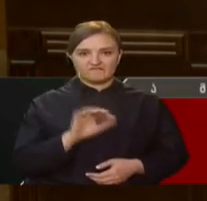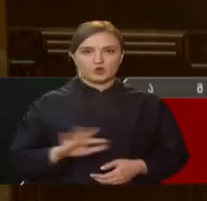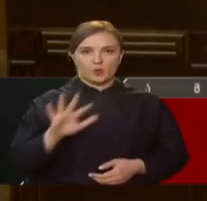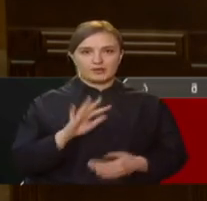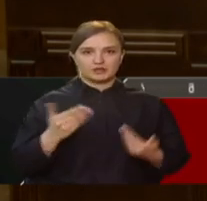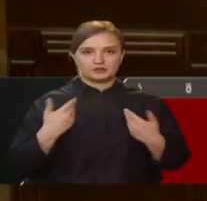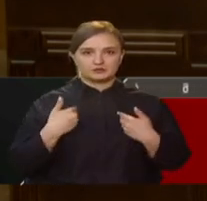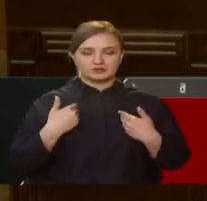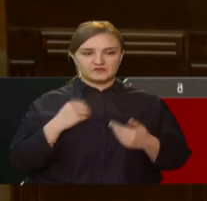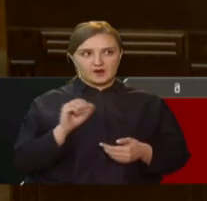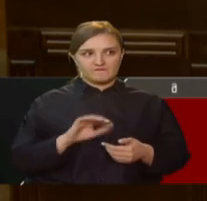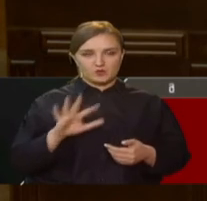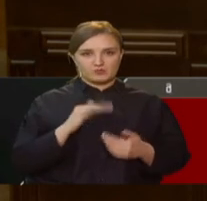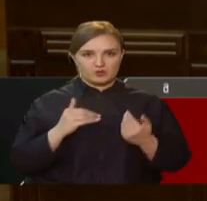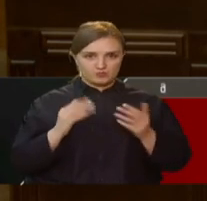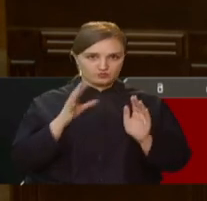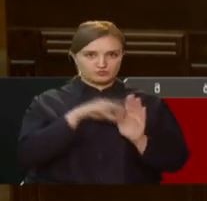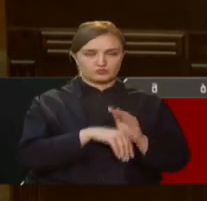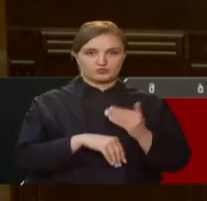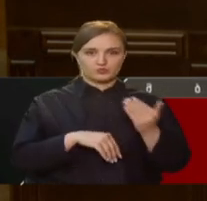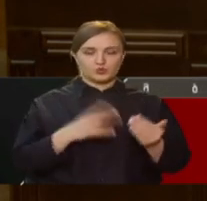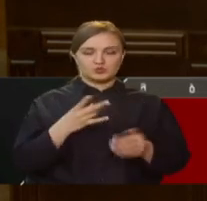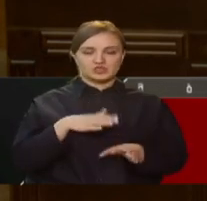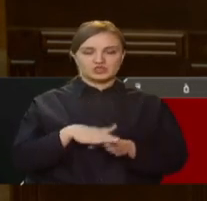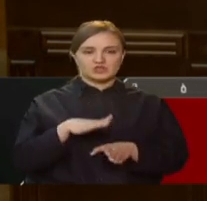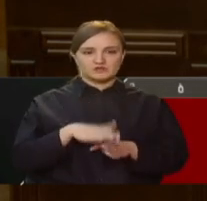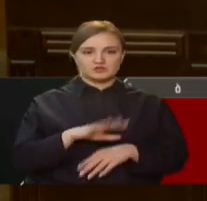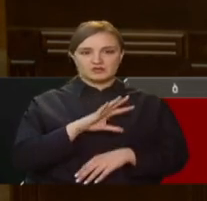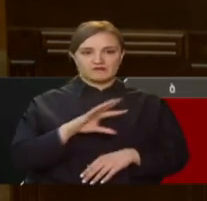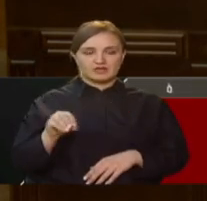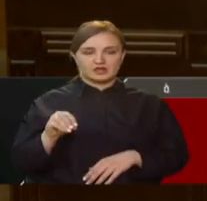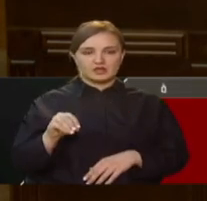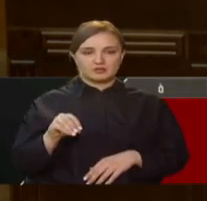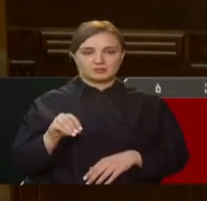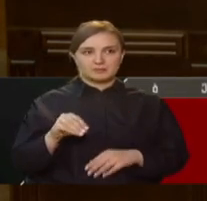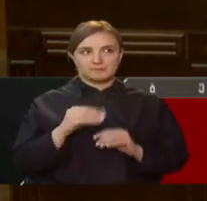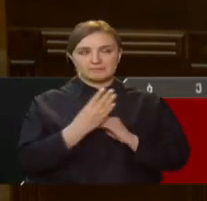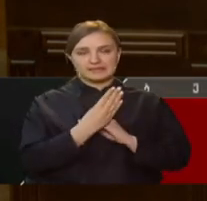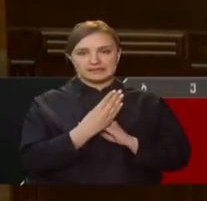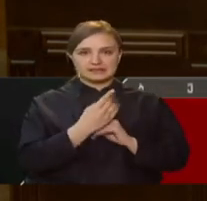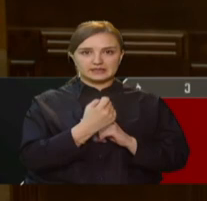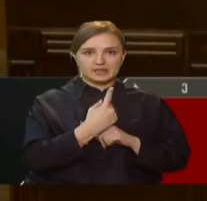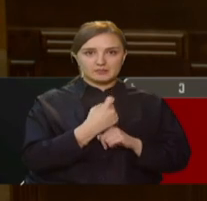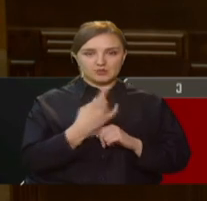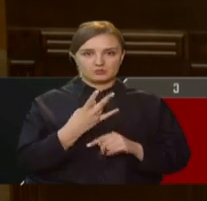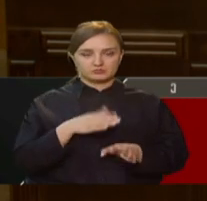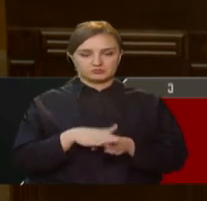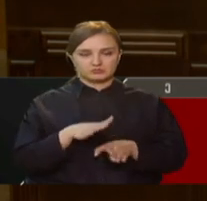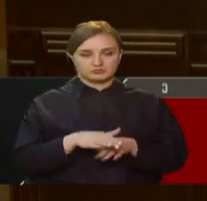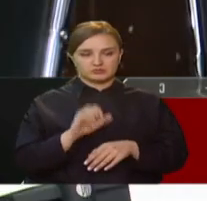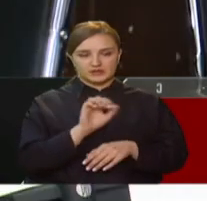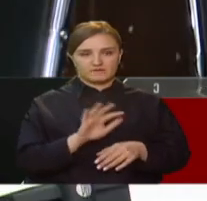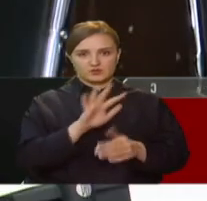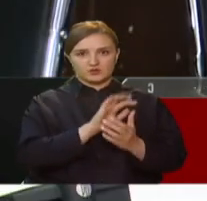ევროპის განუყოფელი ნაწილი, უნდა შევასრულოთ ჩემი აზრით ყველა ის მითითება, რომელსაც ევროკავშირი